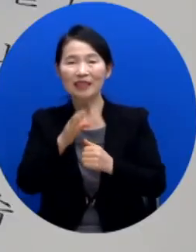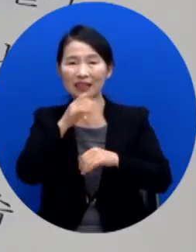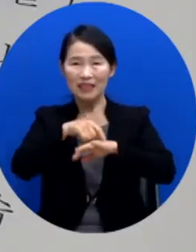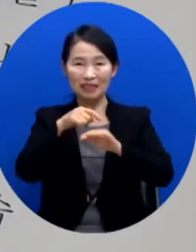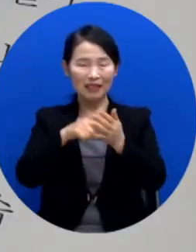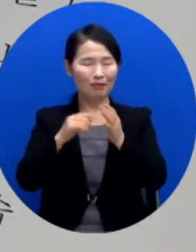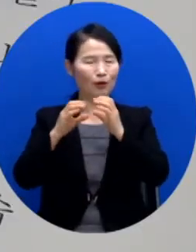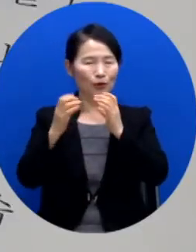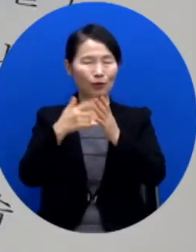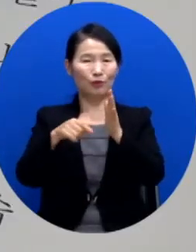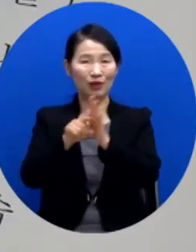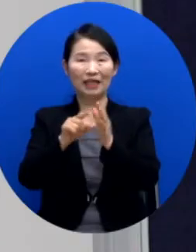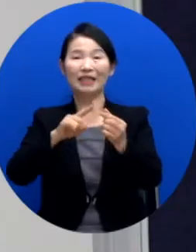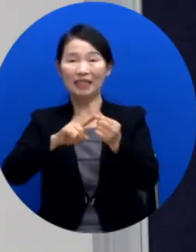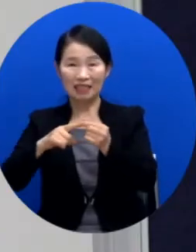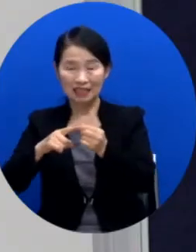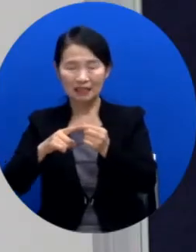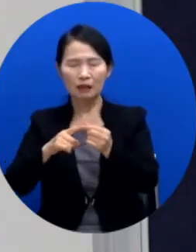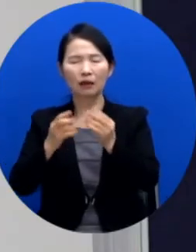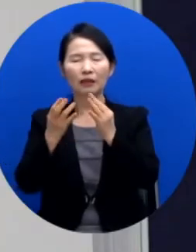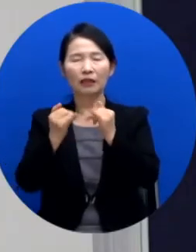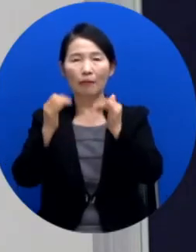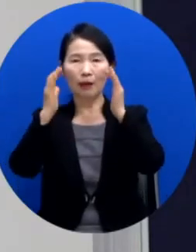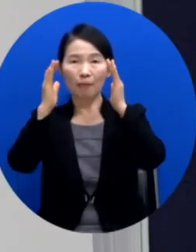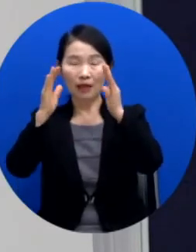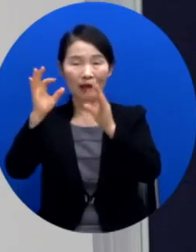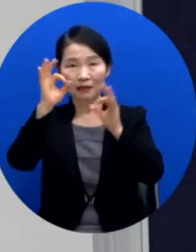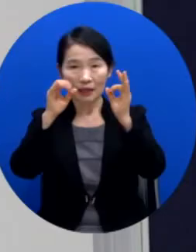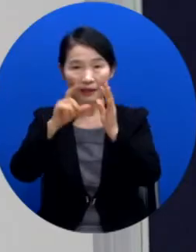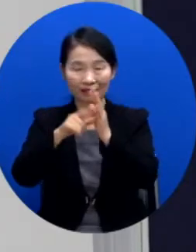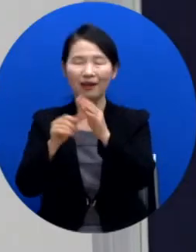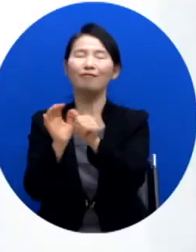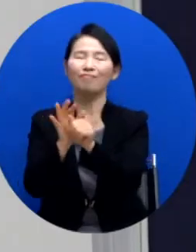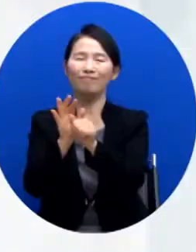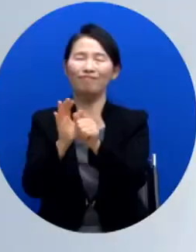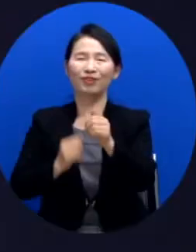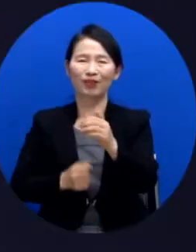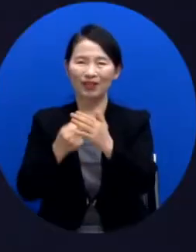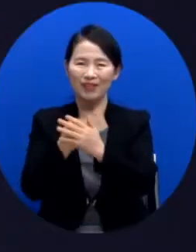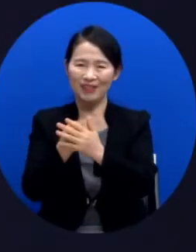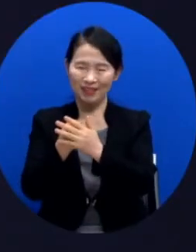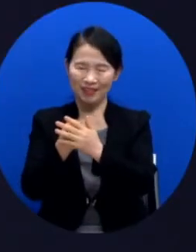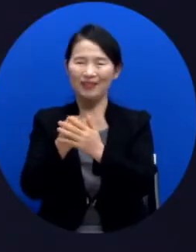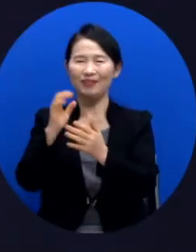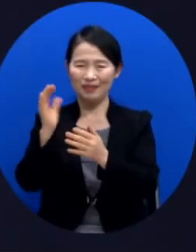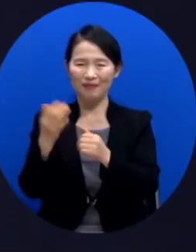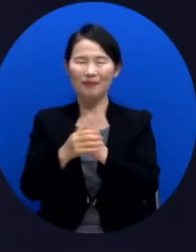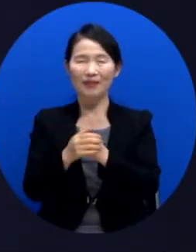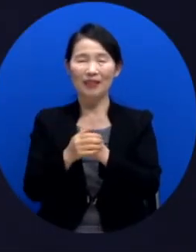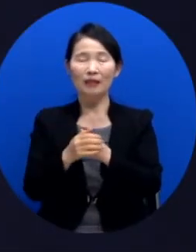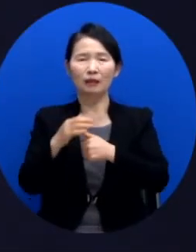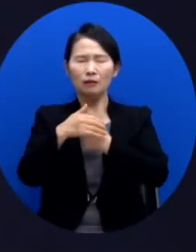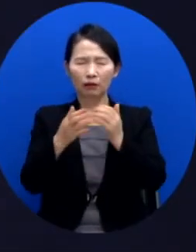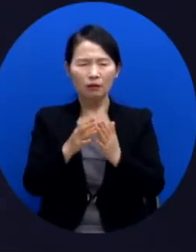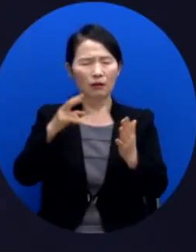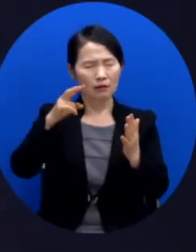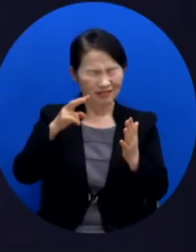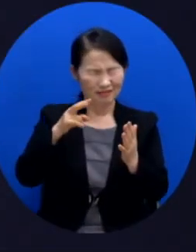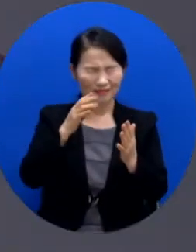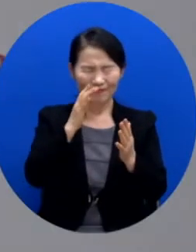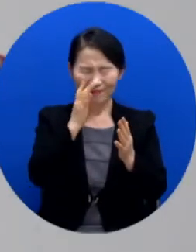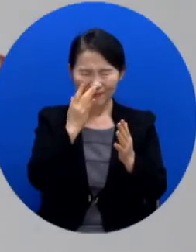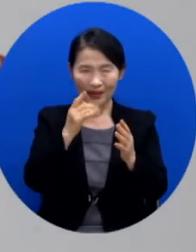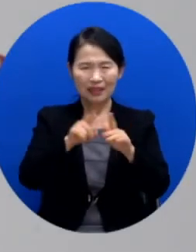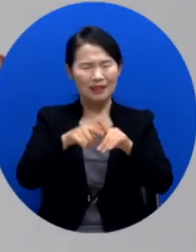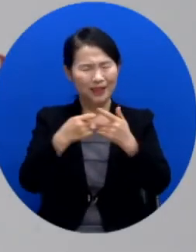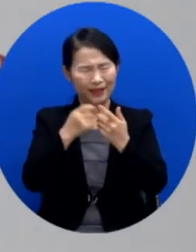글이 삶의 방향을 찾는 이들에게 용기를 전하고 있습니다. 성경 통독을 하다 이해가 어려워 막히곤 하는